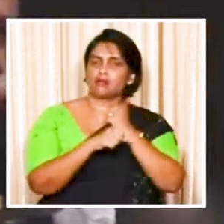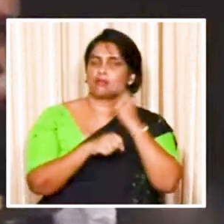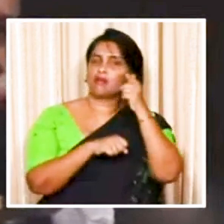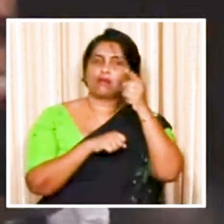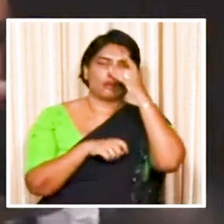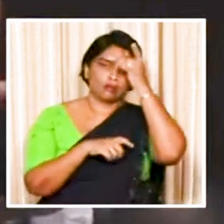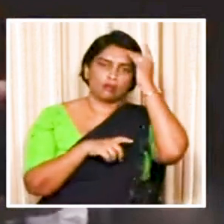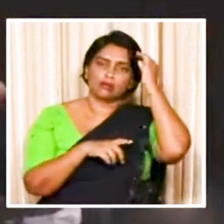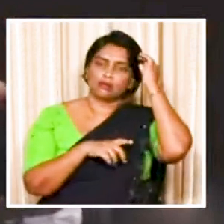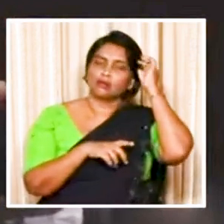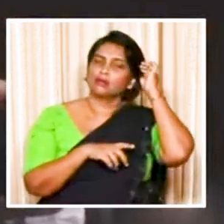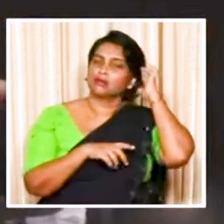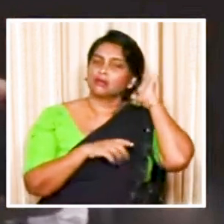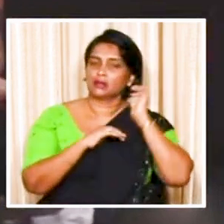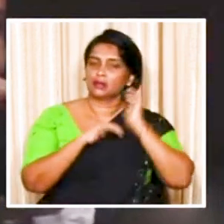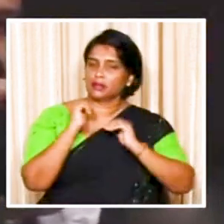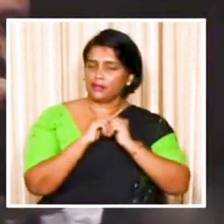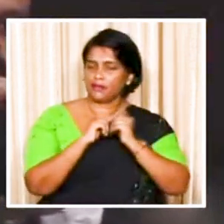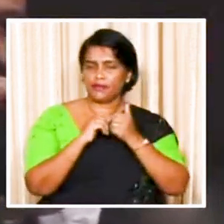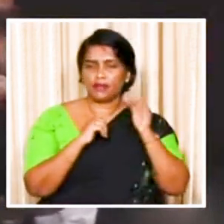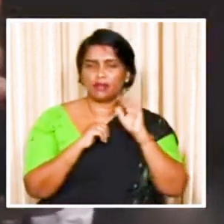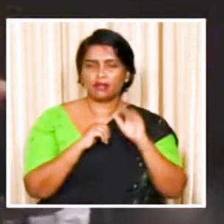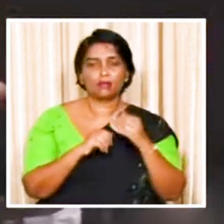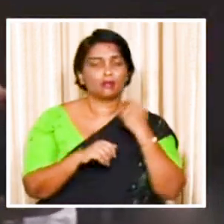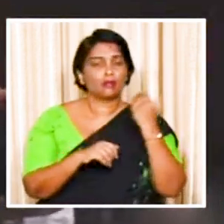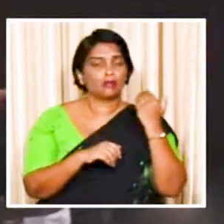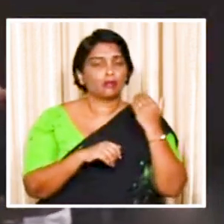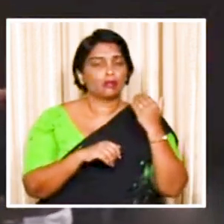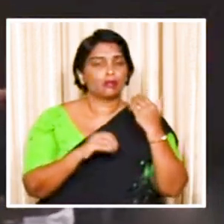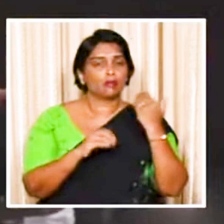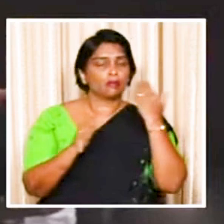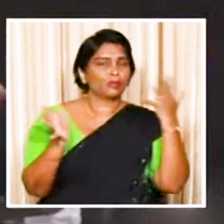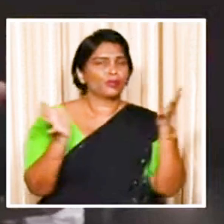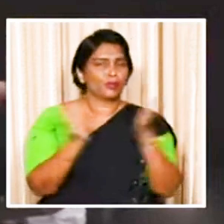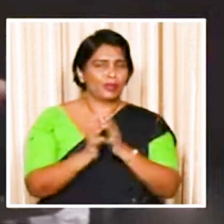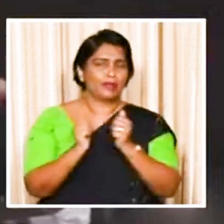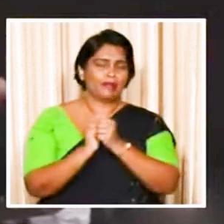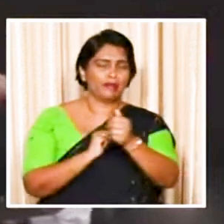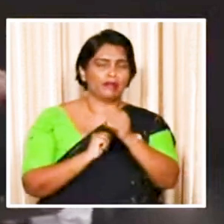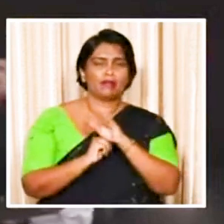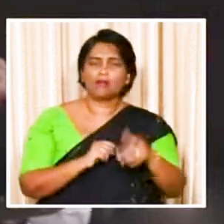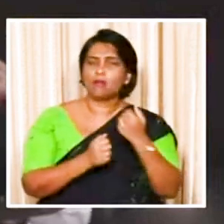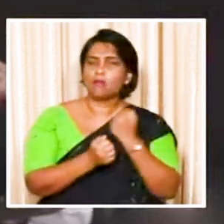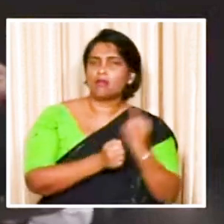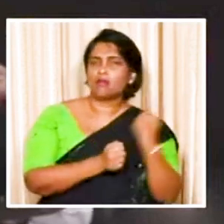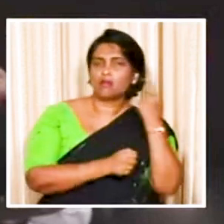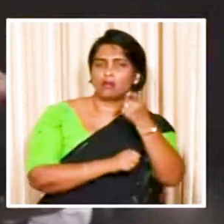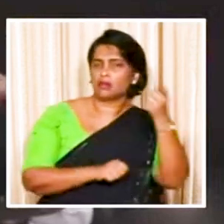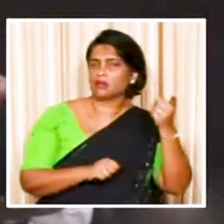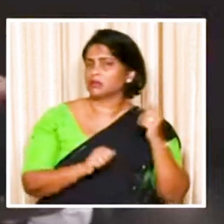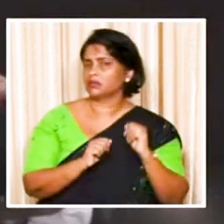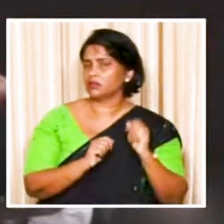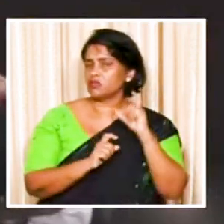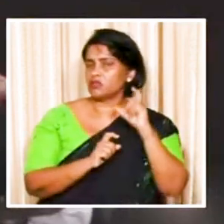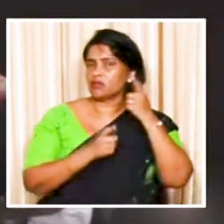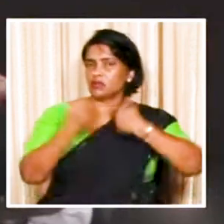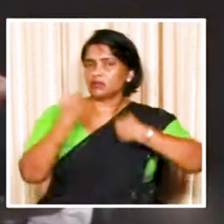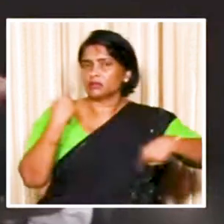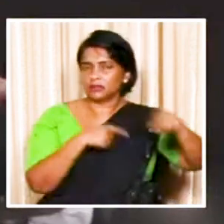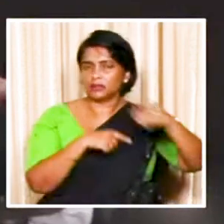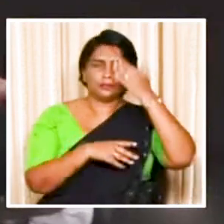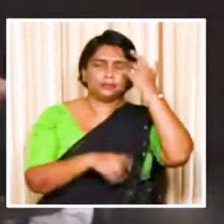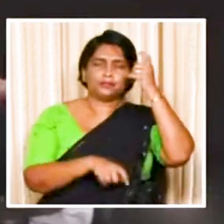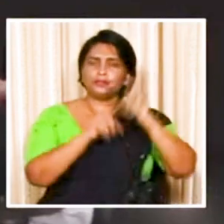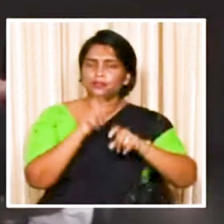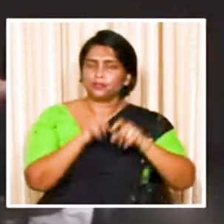நடவடிக்கையாக, நாட்டினுடைய சிவில் விஷயமாக இது நடைமுறையில் உள்ள ஒரு விடயம். ஆனால் ஏன் கொழும்பில் இருக்கின்ற தமிழர்களை, யார் யார்